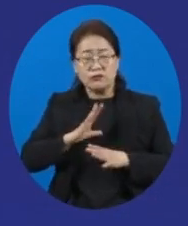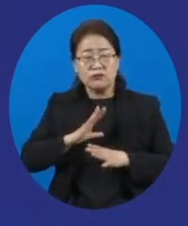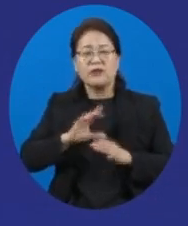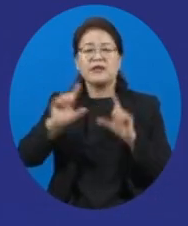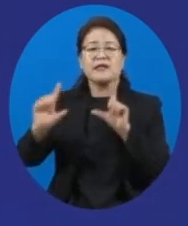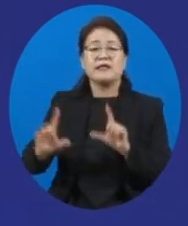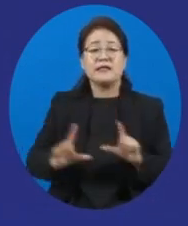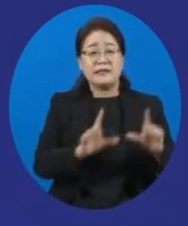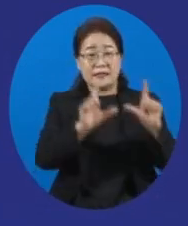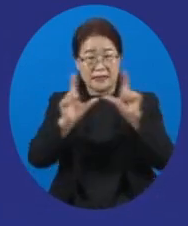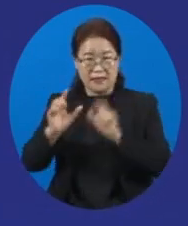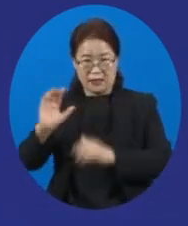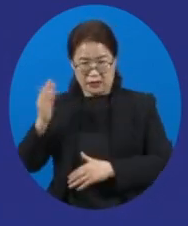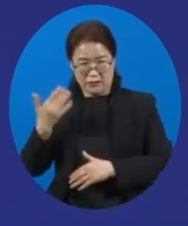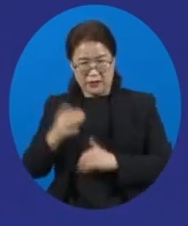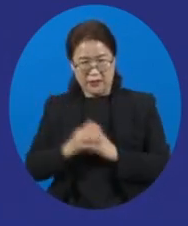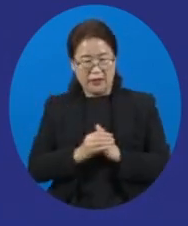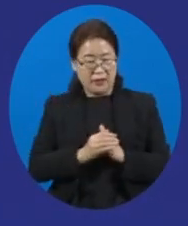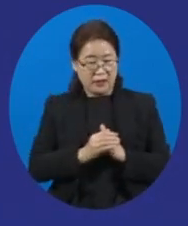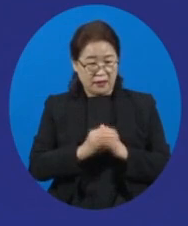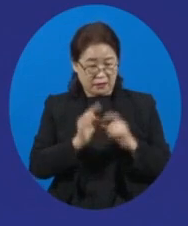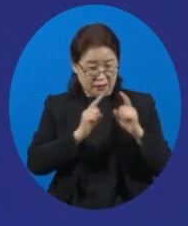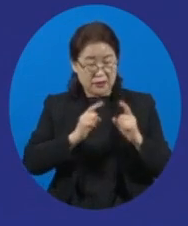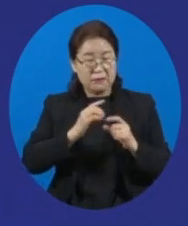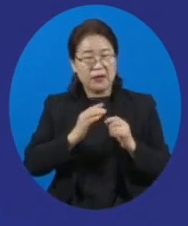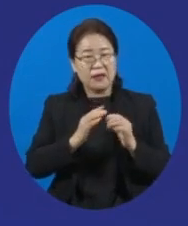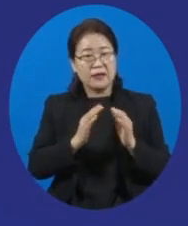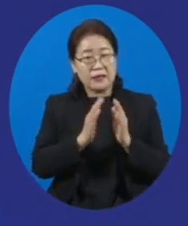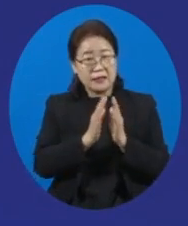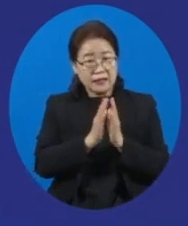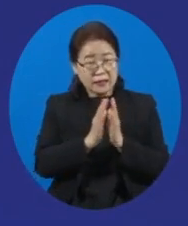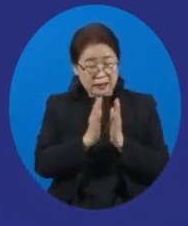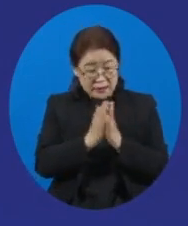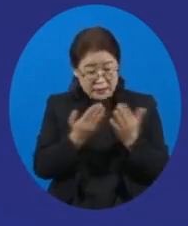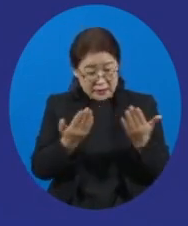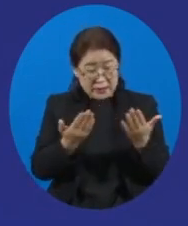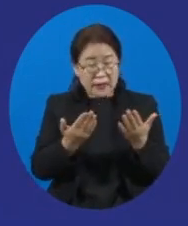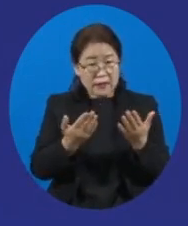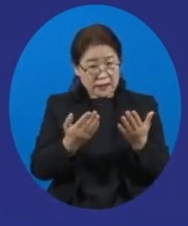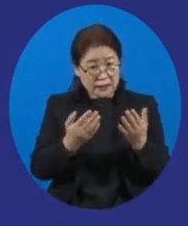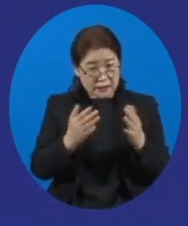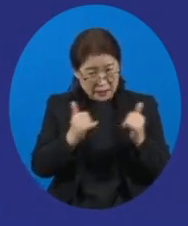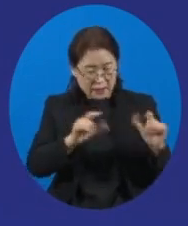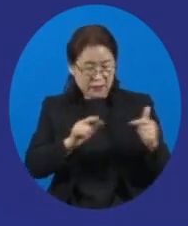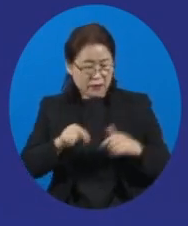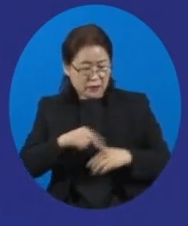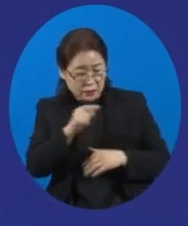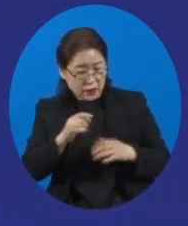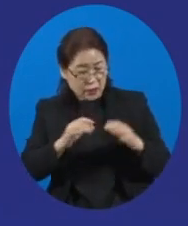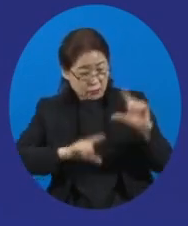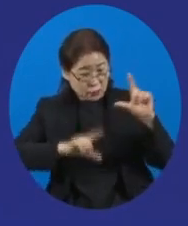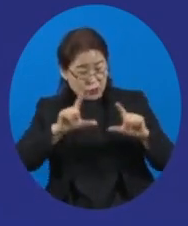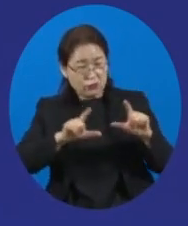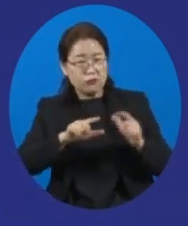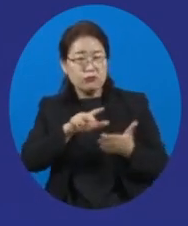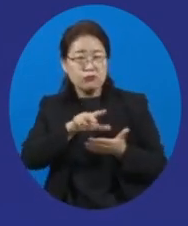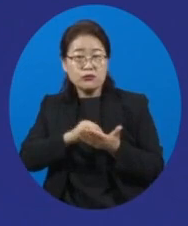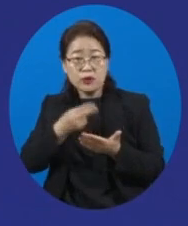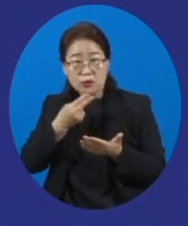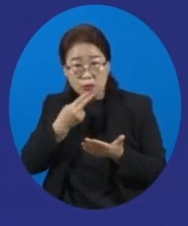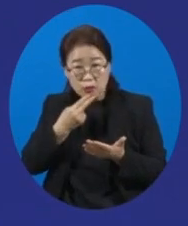거예요. 성경에 하나님의 사람들을 보십시오. 뭐 그들 안에, 그들의 인생 가운데 문제가